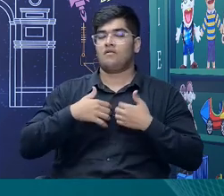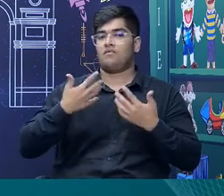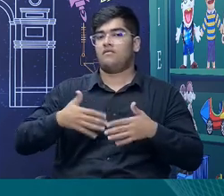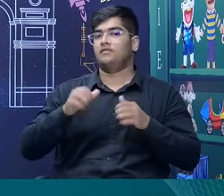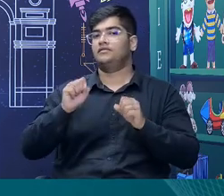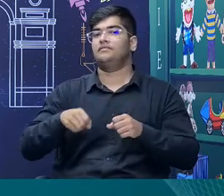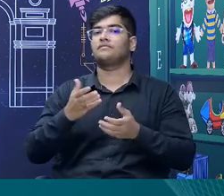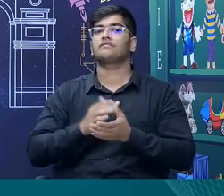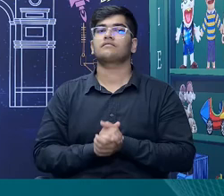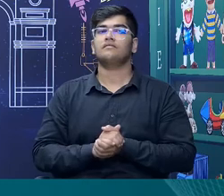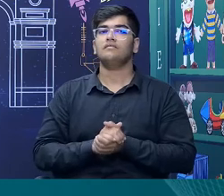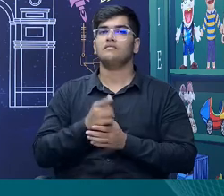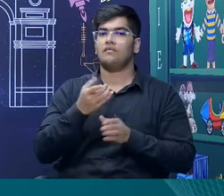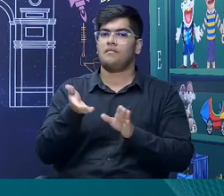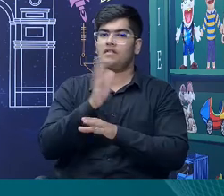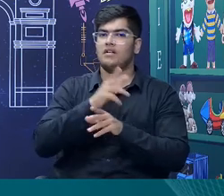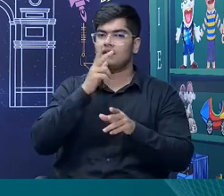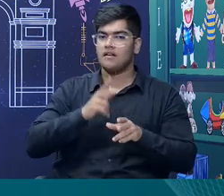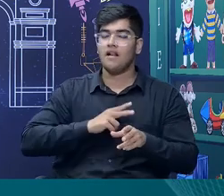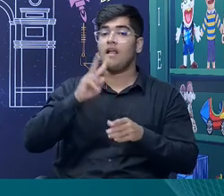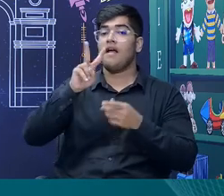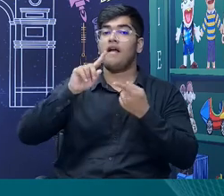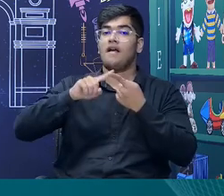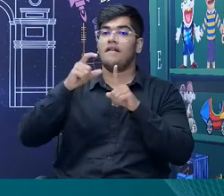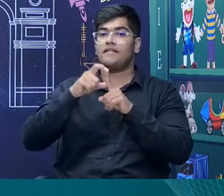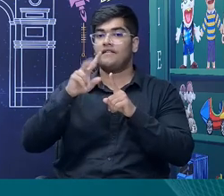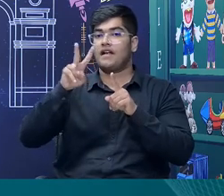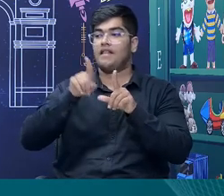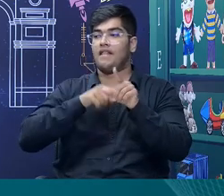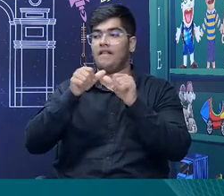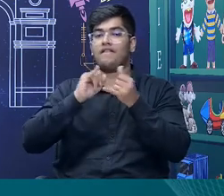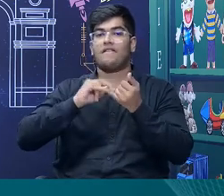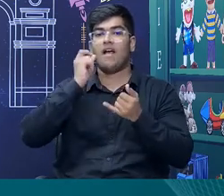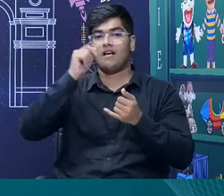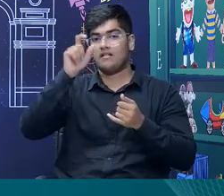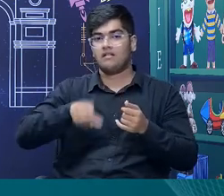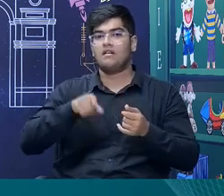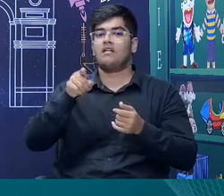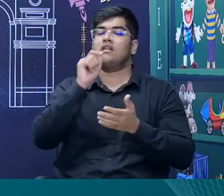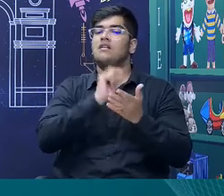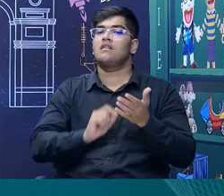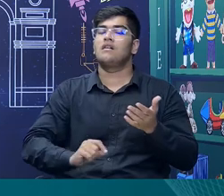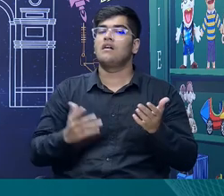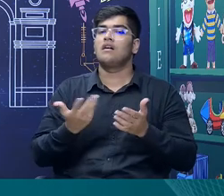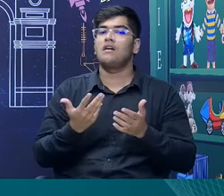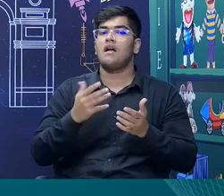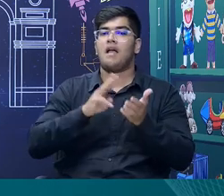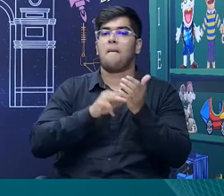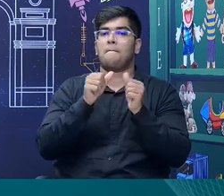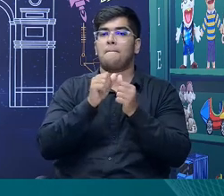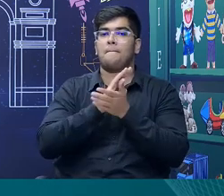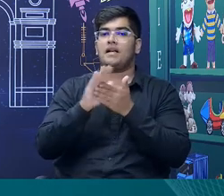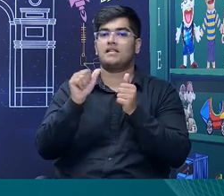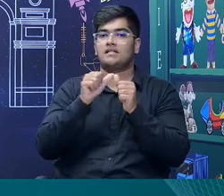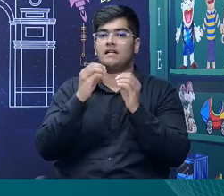तो जैसा की आपने बताया वेद व्यास जी जो है उन्होंने महाभारत को कंपोज किया उनके दिमाग में